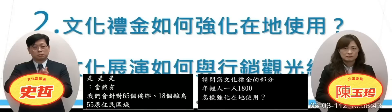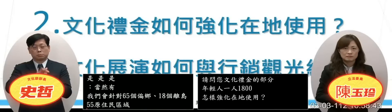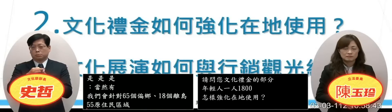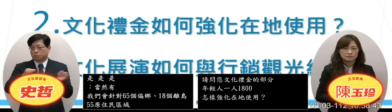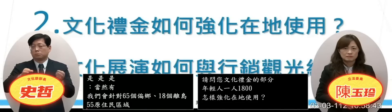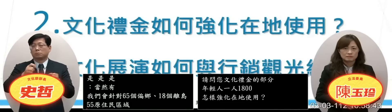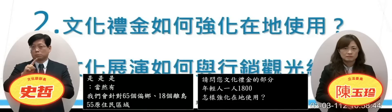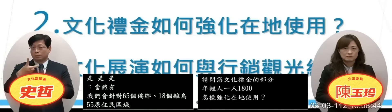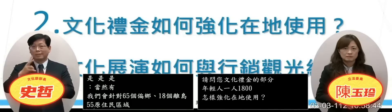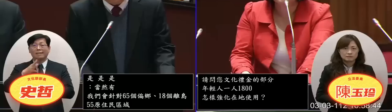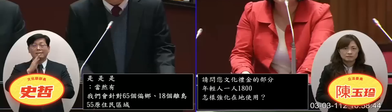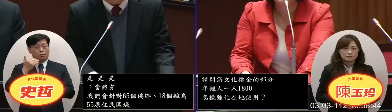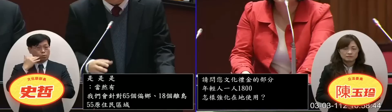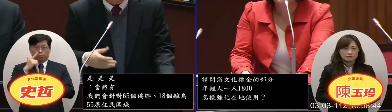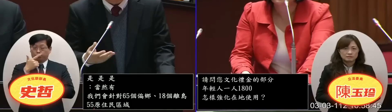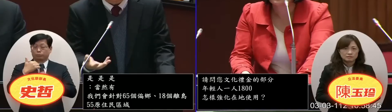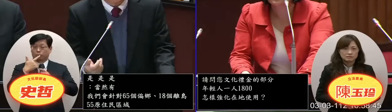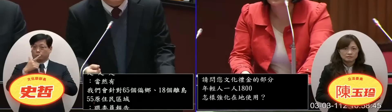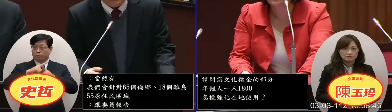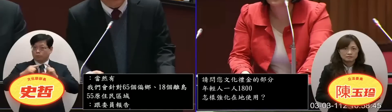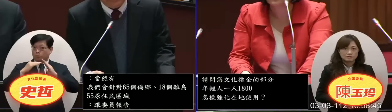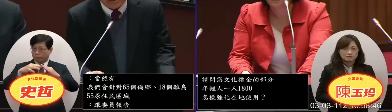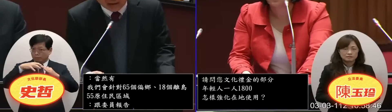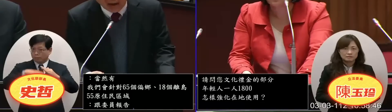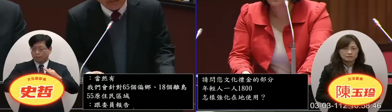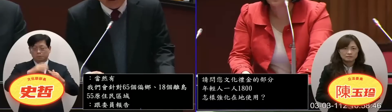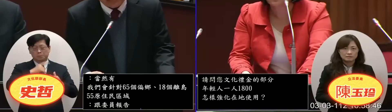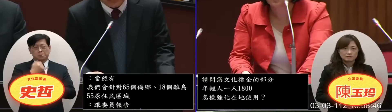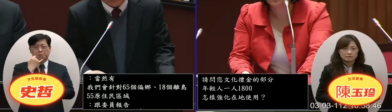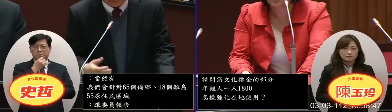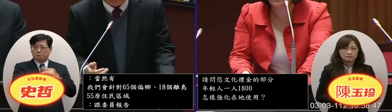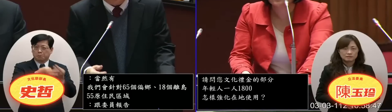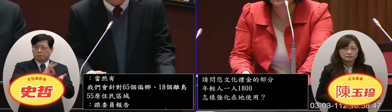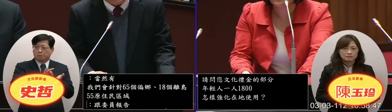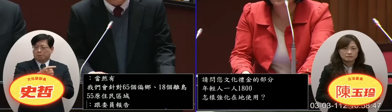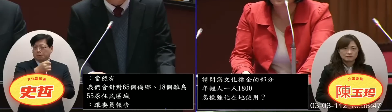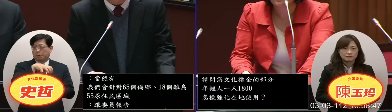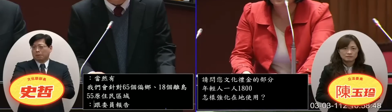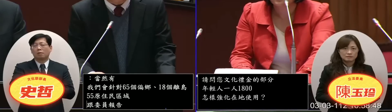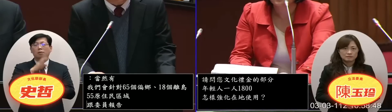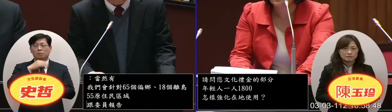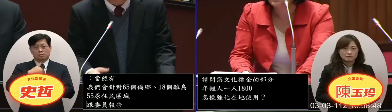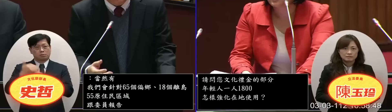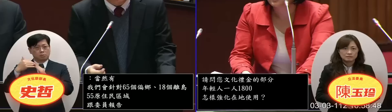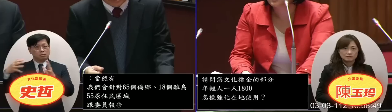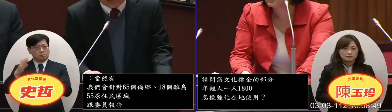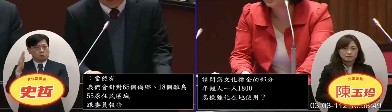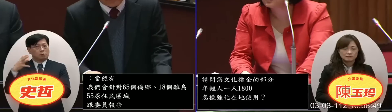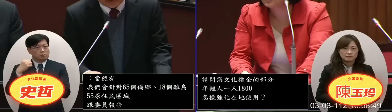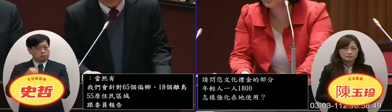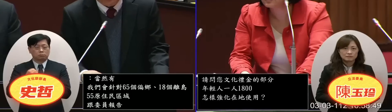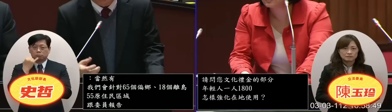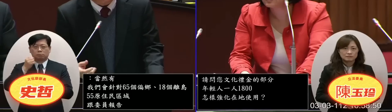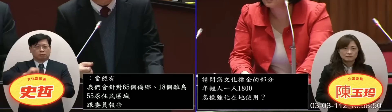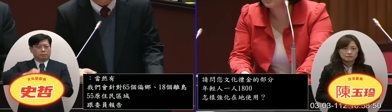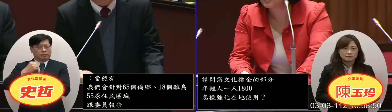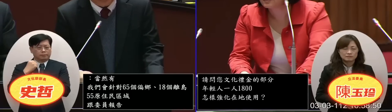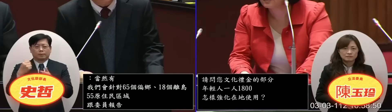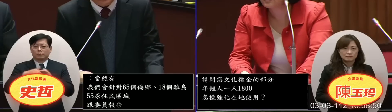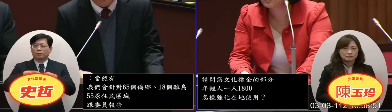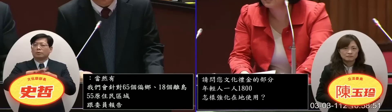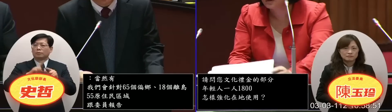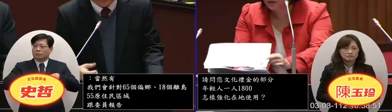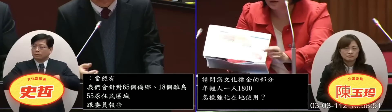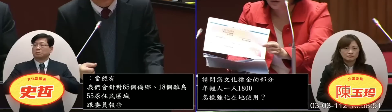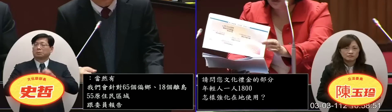有，但是我们也考虑到非六都的地方，它的消费的对象比较少嘛，哦，所以我们会特别跟县市政府合作，强化比如说文化中心的